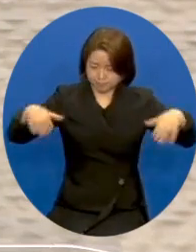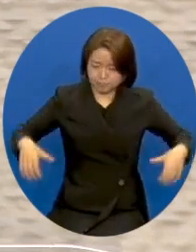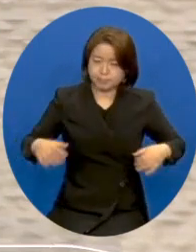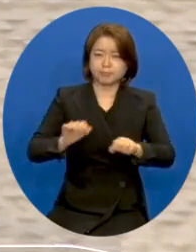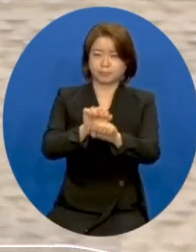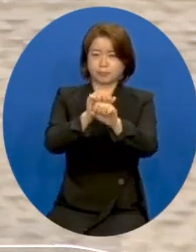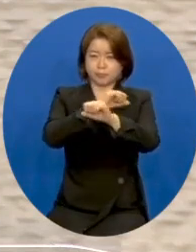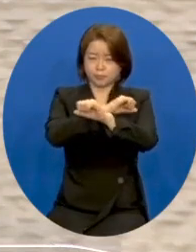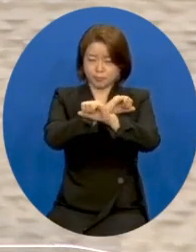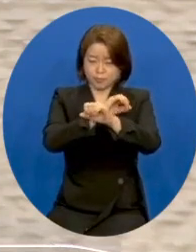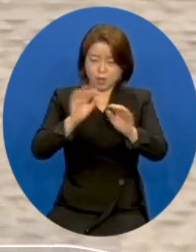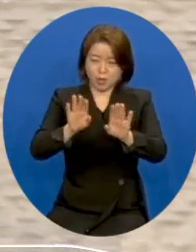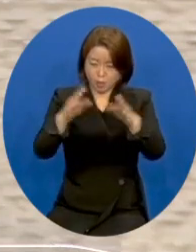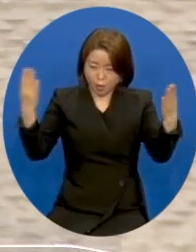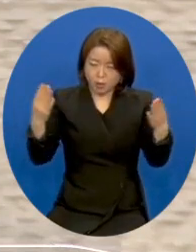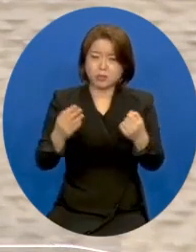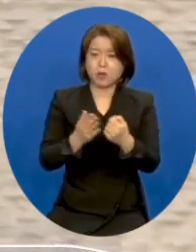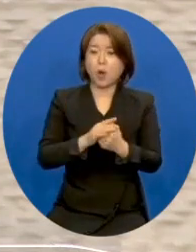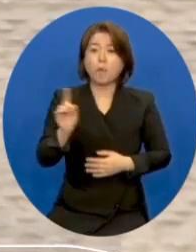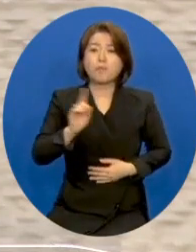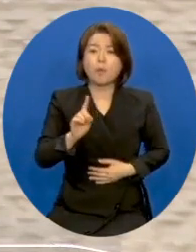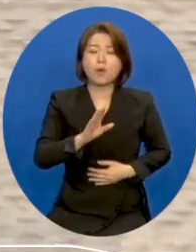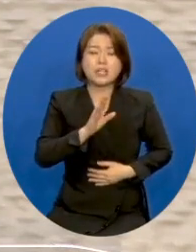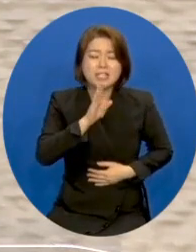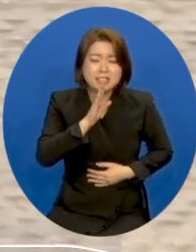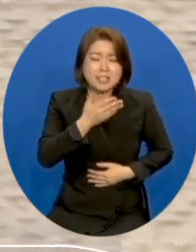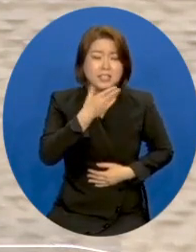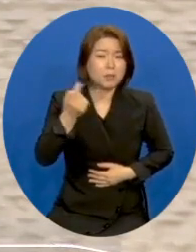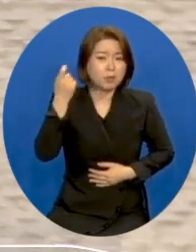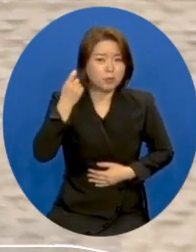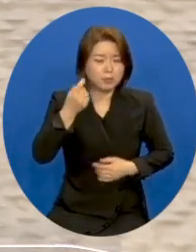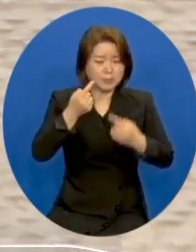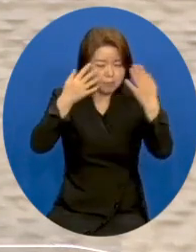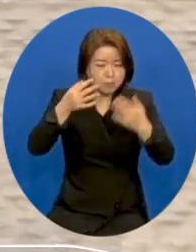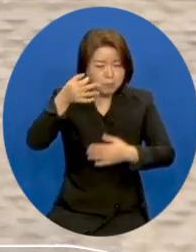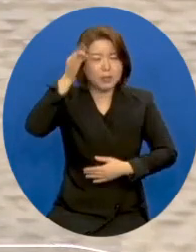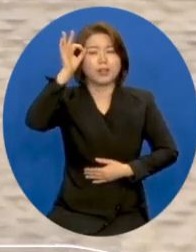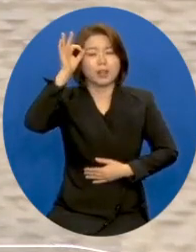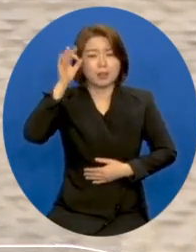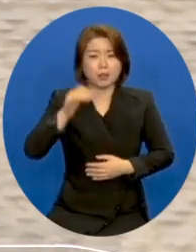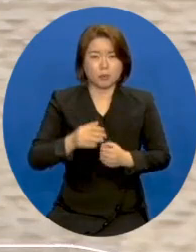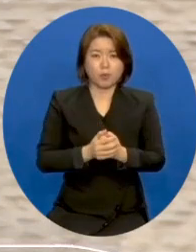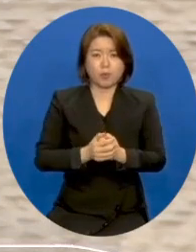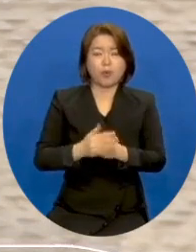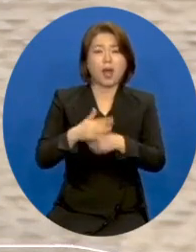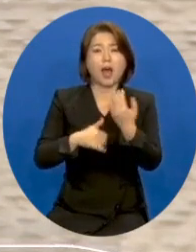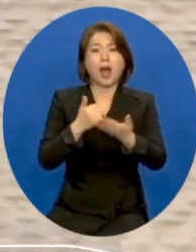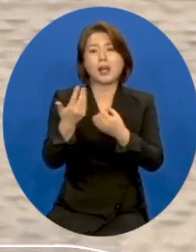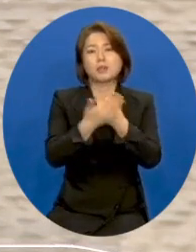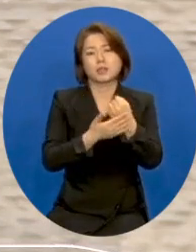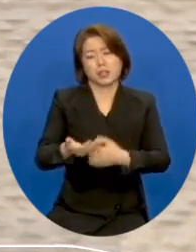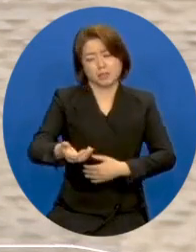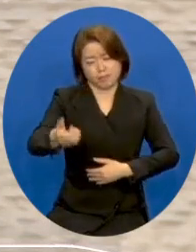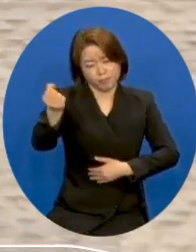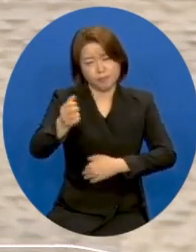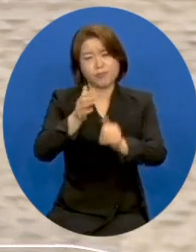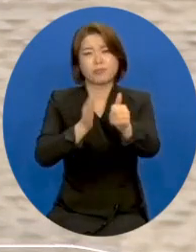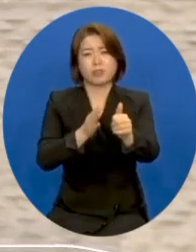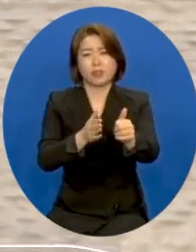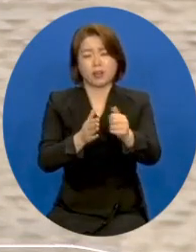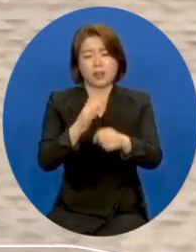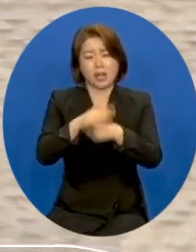무엇이 진짜 복음인지 분명히 깨닫고 그리고 그 하나님의 은혜를 누리라,